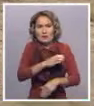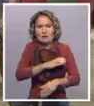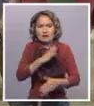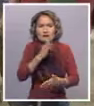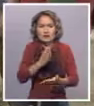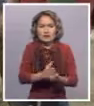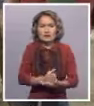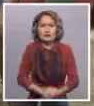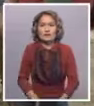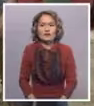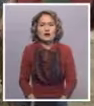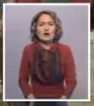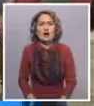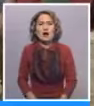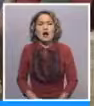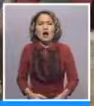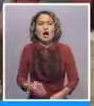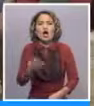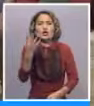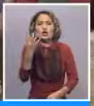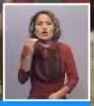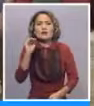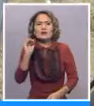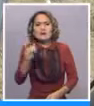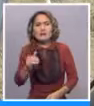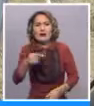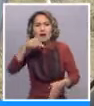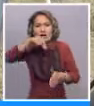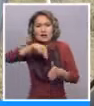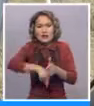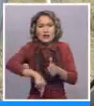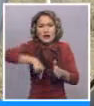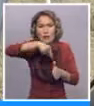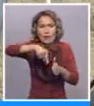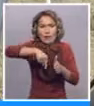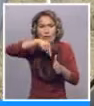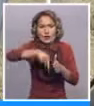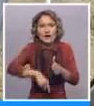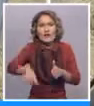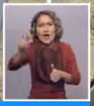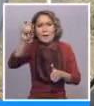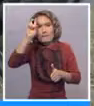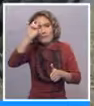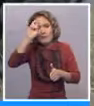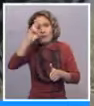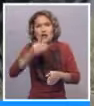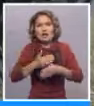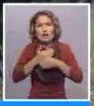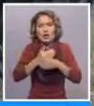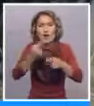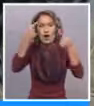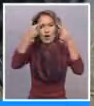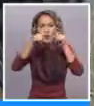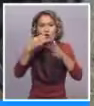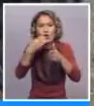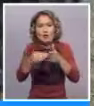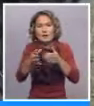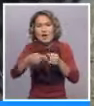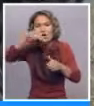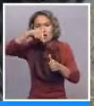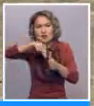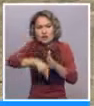керек. Бұрын соңды 400 метр тереңдікке дейінгі кен жынысы бұрғыланатын, енді үкімет қаржысын алынған мына қондырғылар мен жетіқат жер астындағыны анықтауға